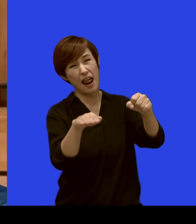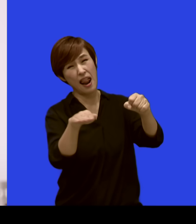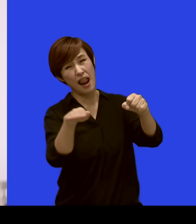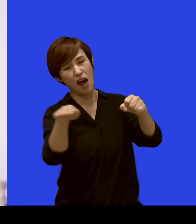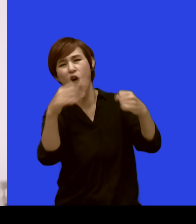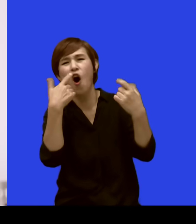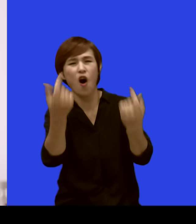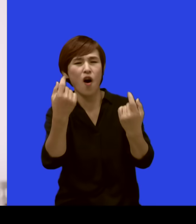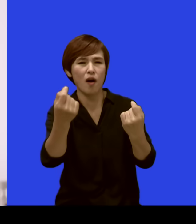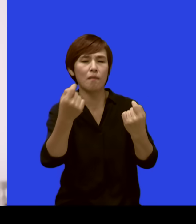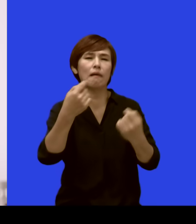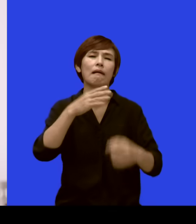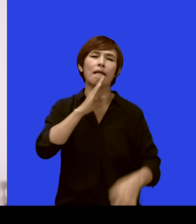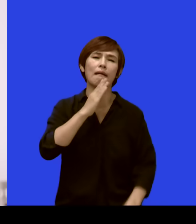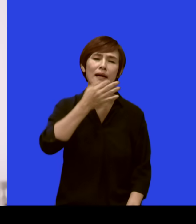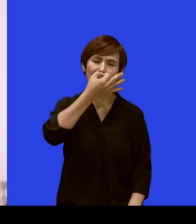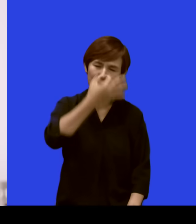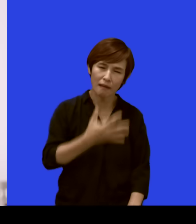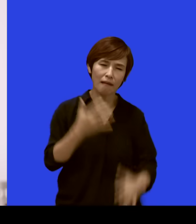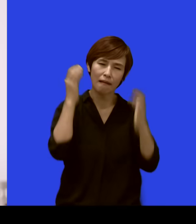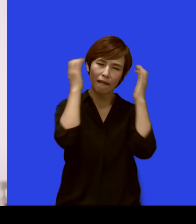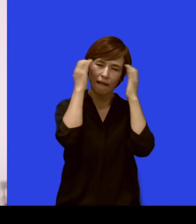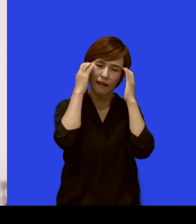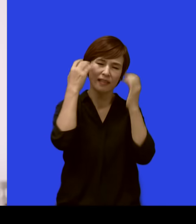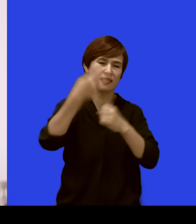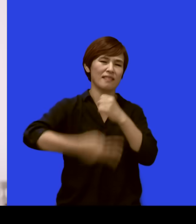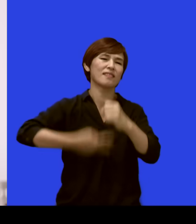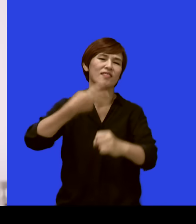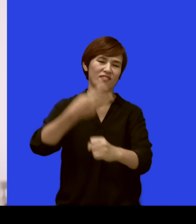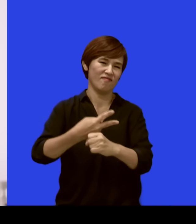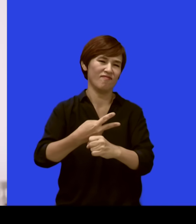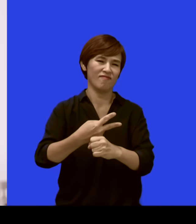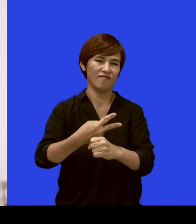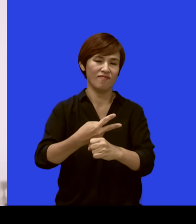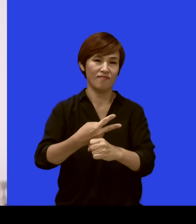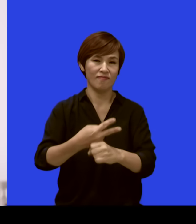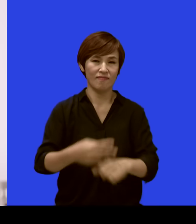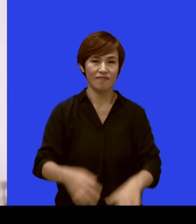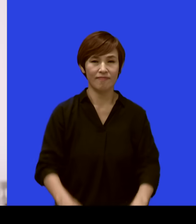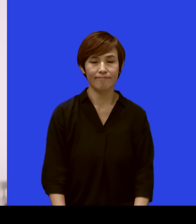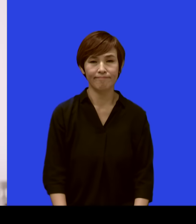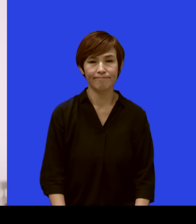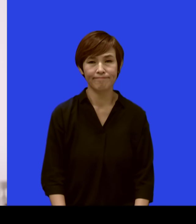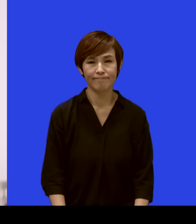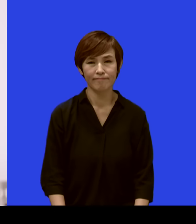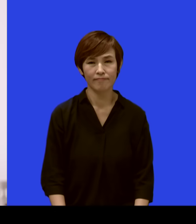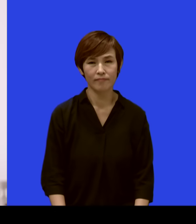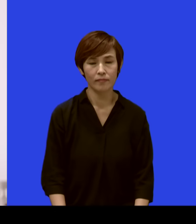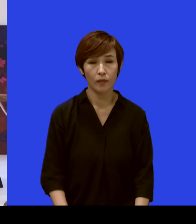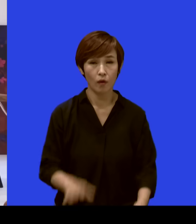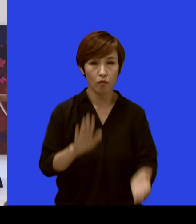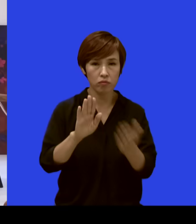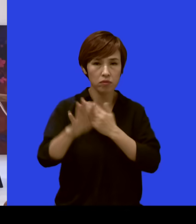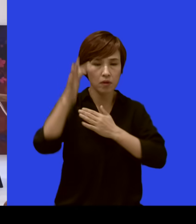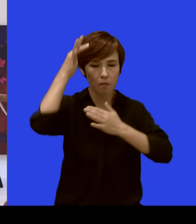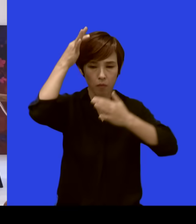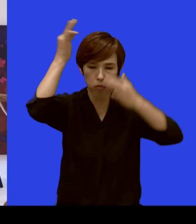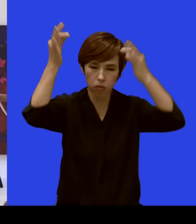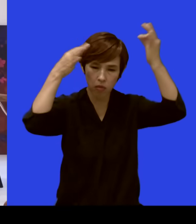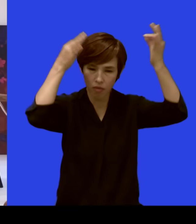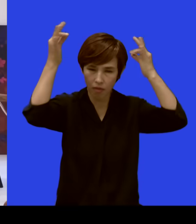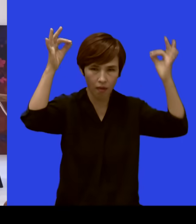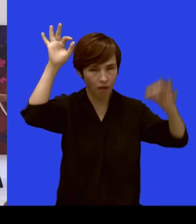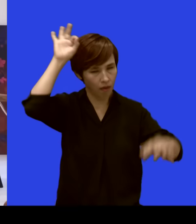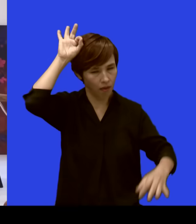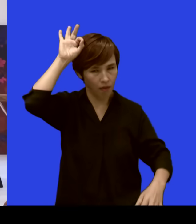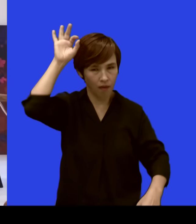경험을 한 2년 정도 했어요. 교회를 서울에 와서. 지금 뭐 정말 그랬더니 머리가 빠지더라고요.